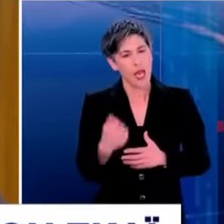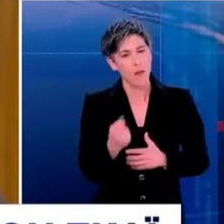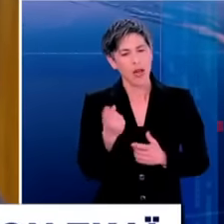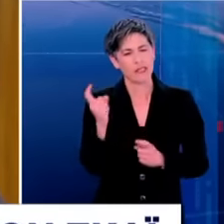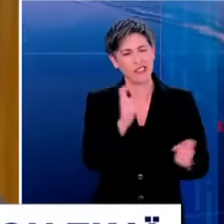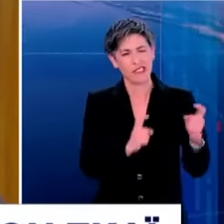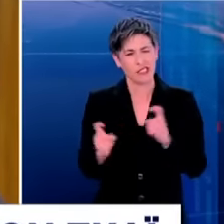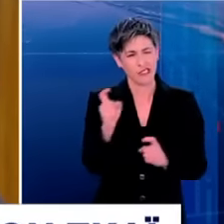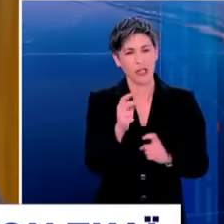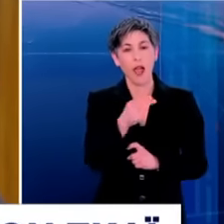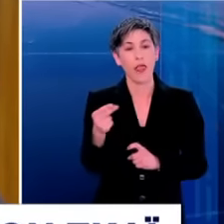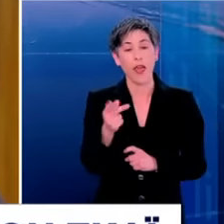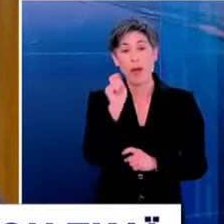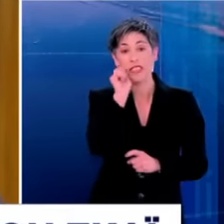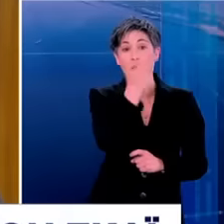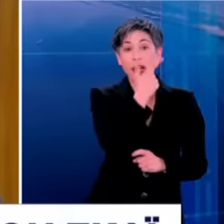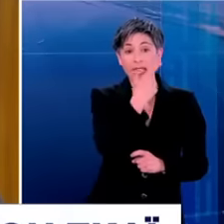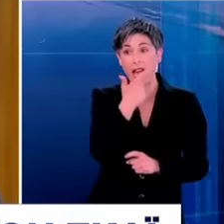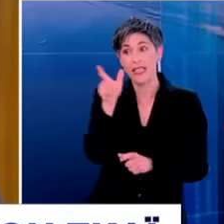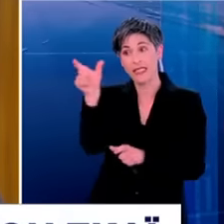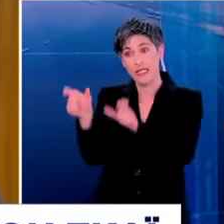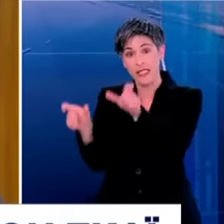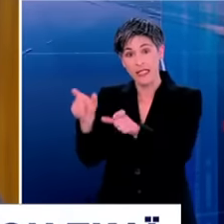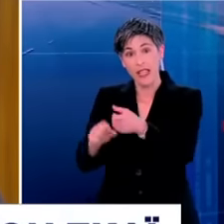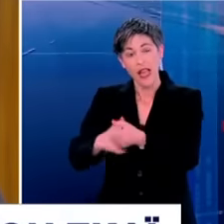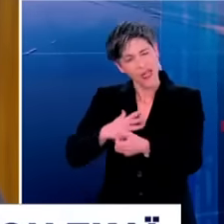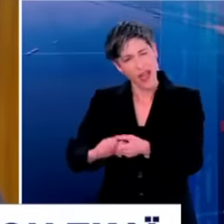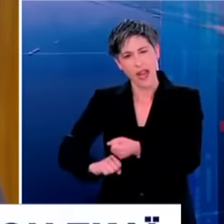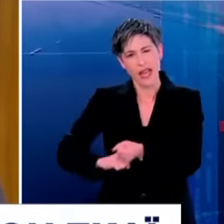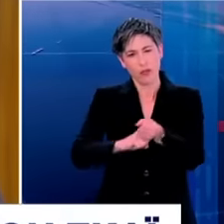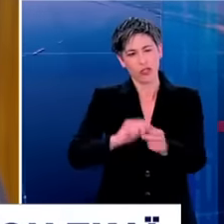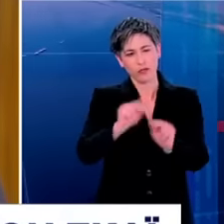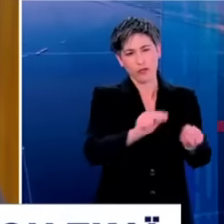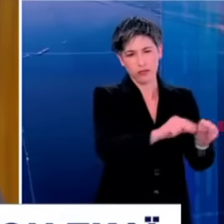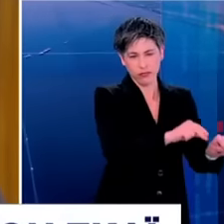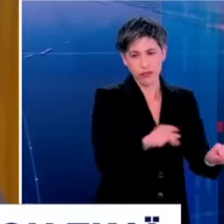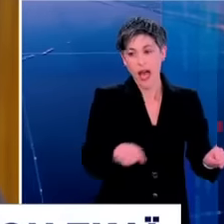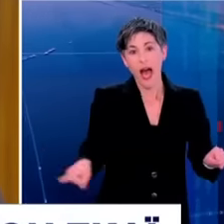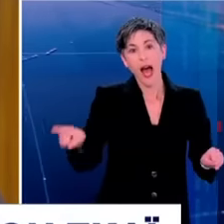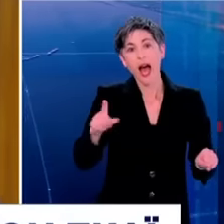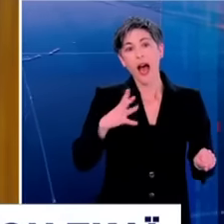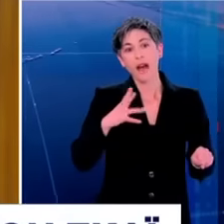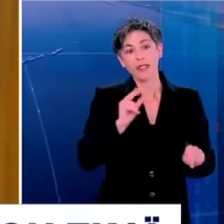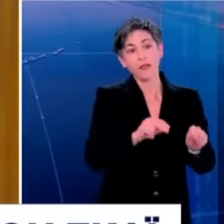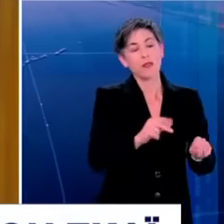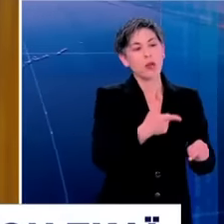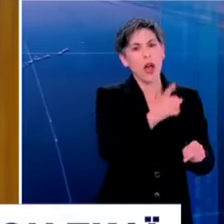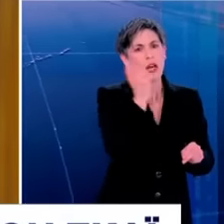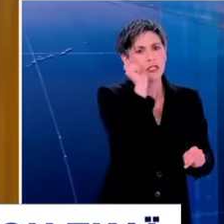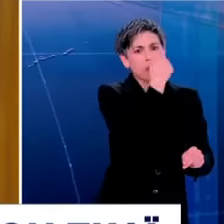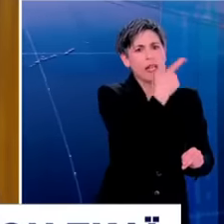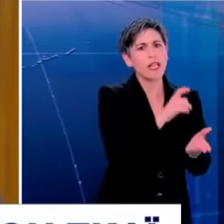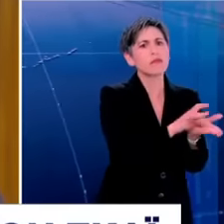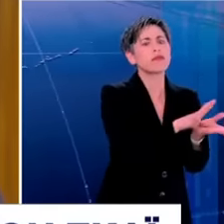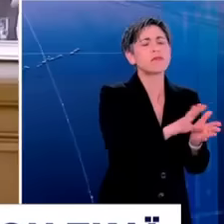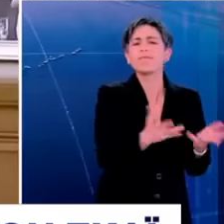των Σπαρτιατών και τους ψηφοφόρους που θα μείνουν ορφανοί τώρα, πείτε μας, μυρίζουν ή δεν μυρίζουν οι ψήφοι